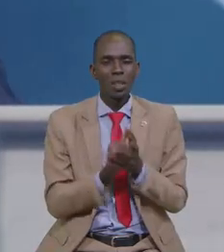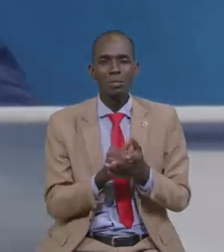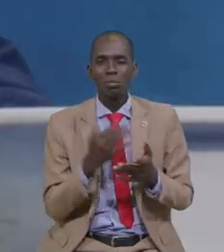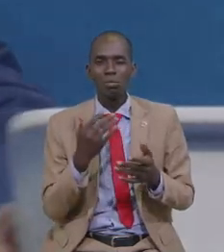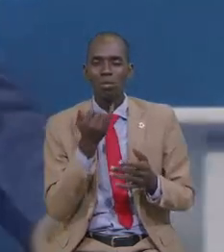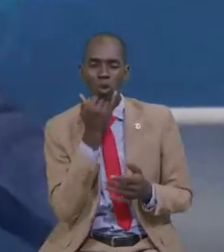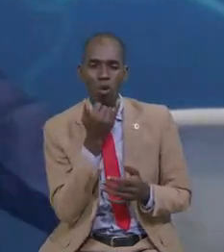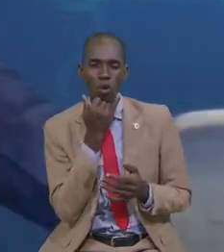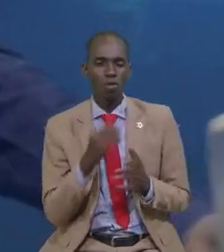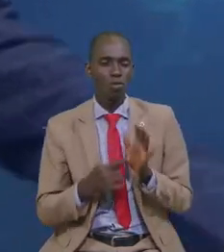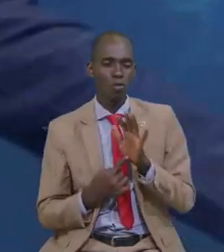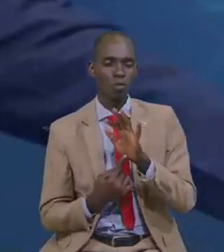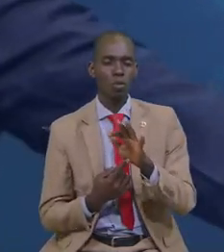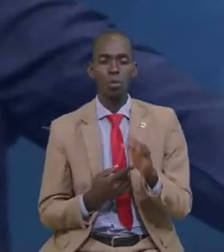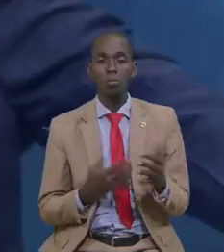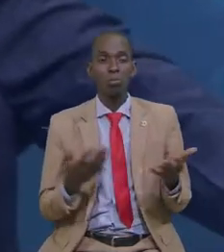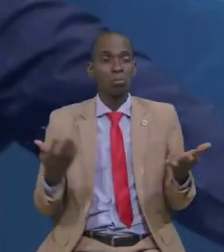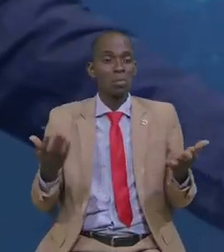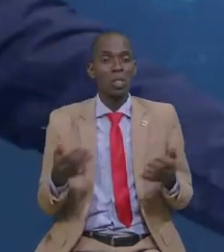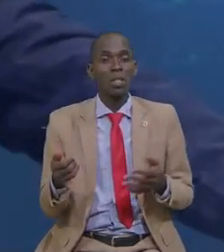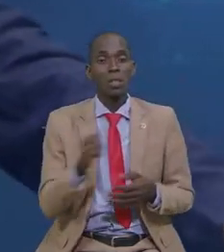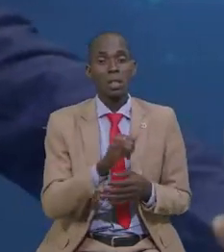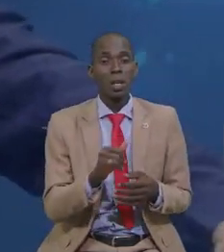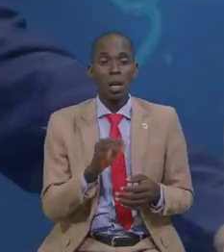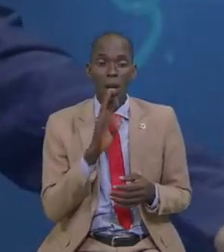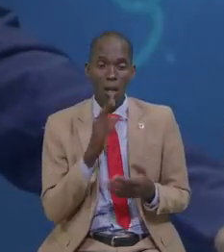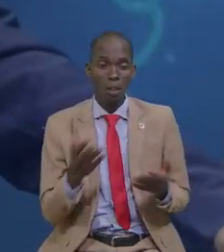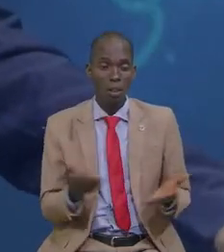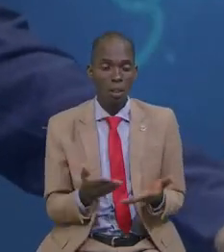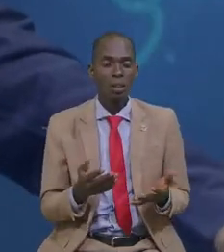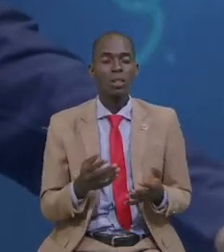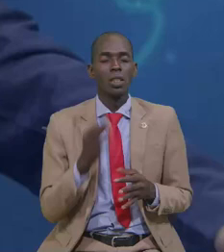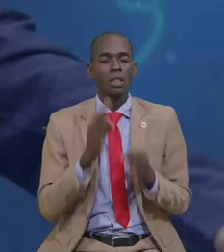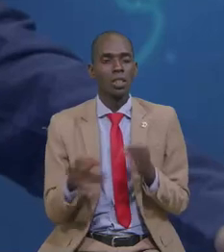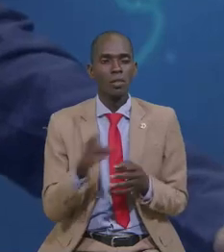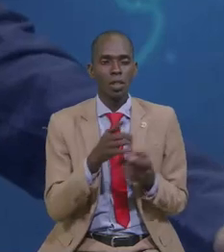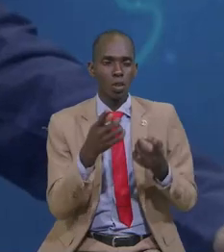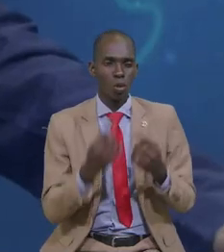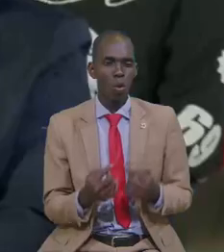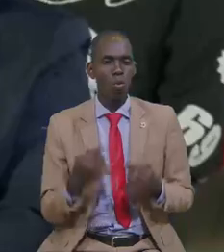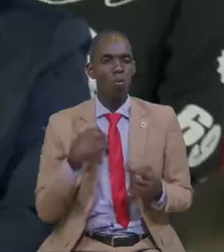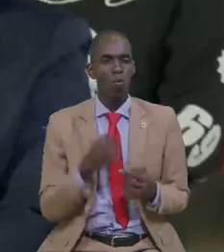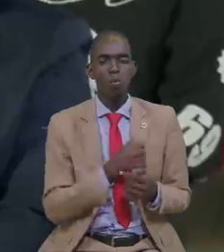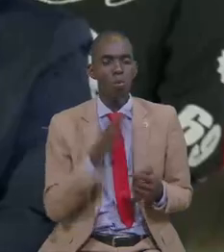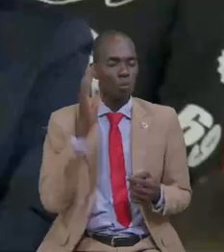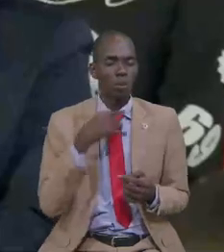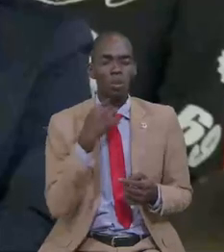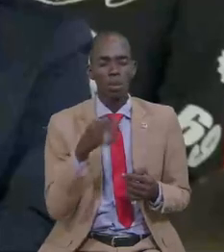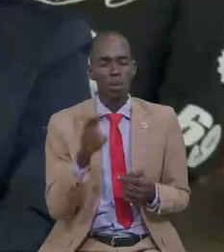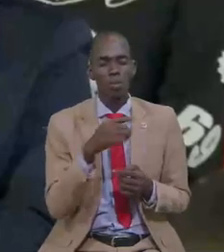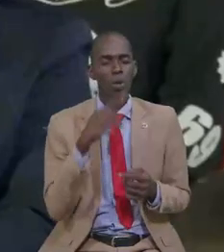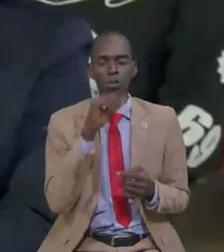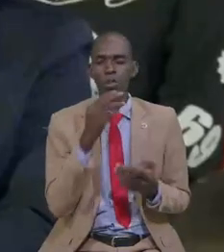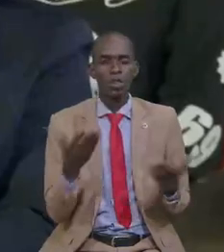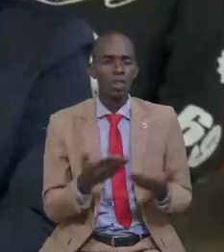ces manifestations démoniaques sont encore venues. Mais s'ils viennent maintenant, ils vont savoir que tu n'es pas